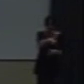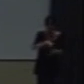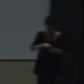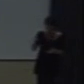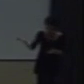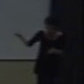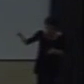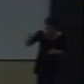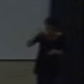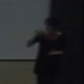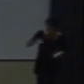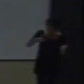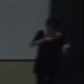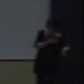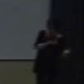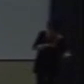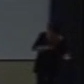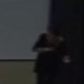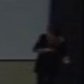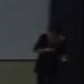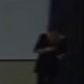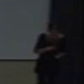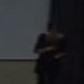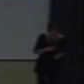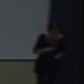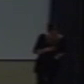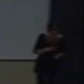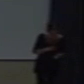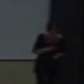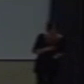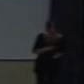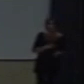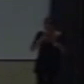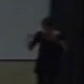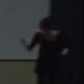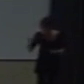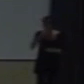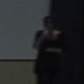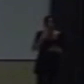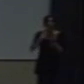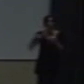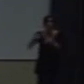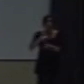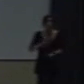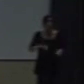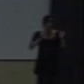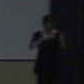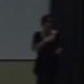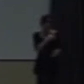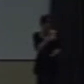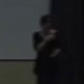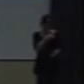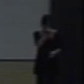I se'ls permeten més llicències encara. Sí. Aquí hi havia una altra paraula demanada. Hola, buenas tardes.